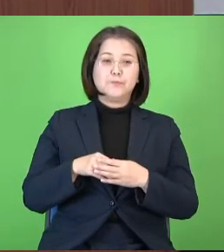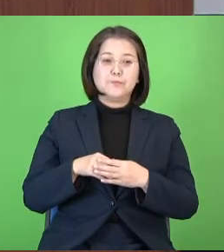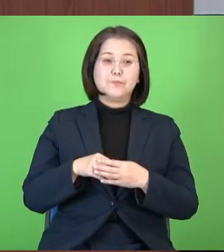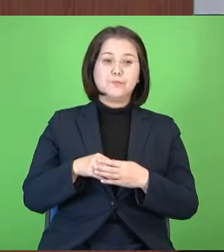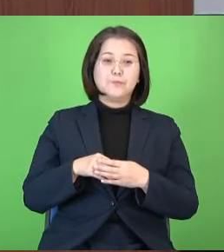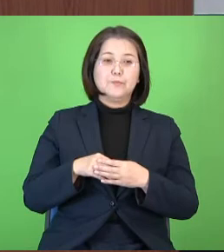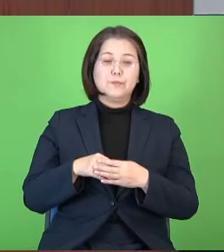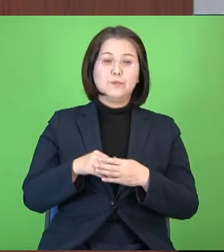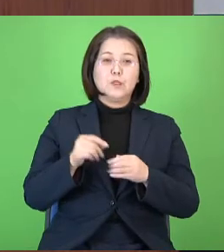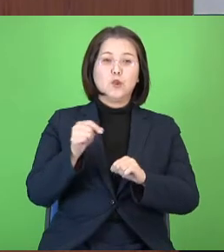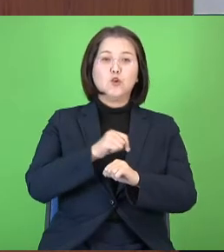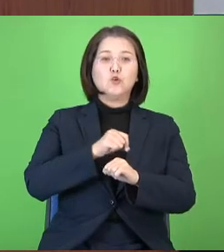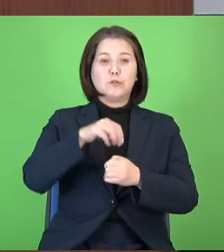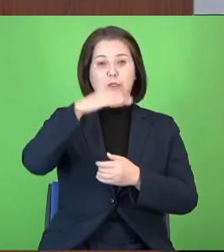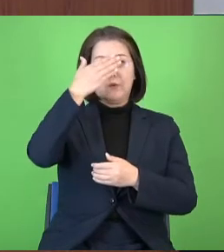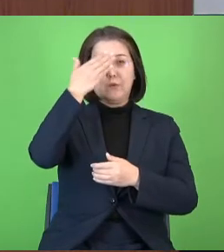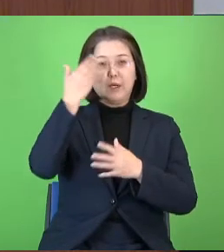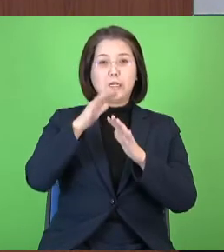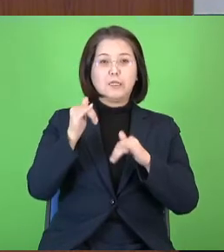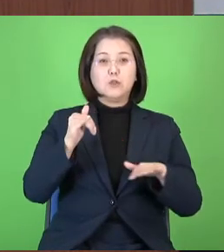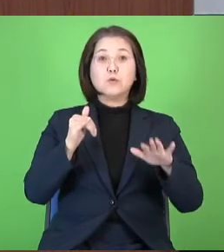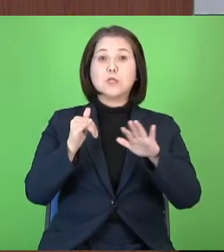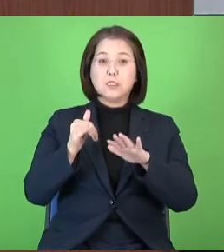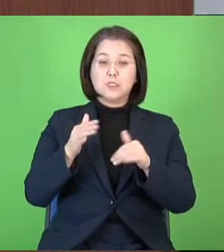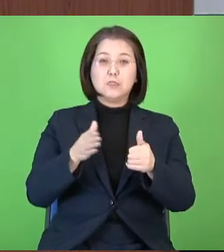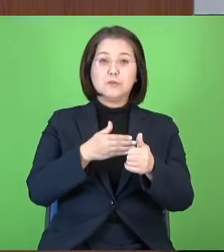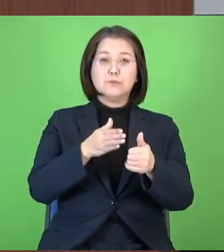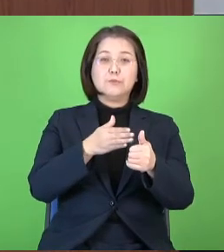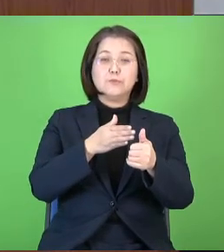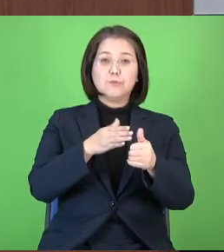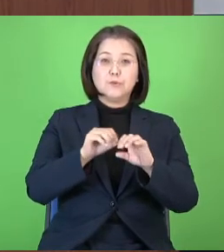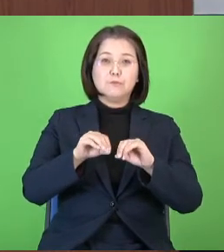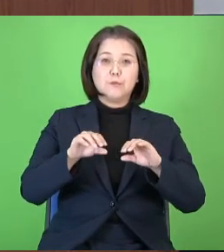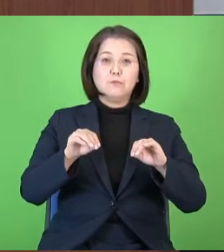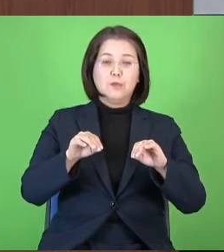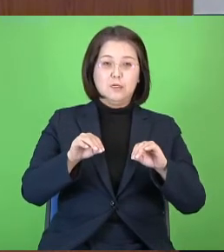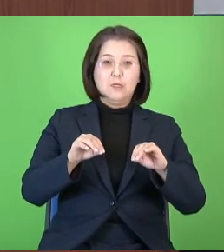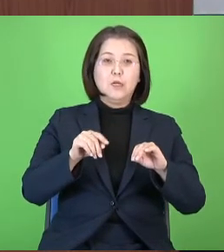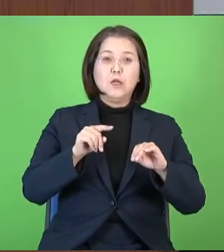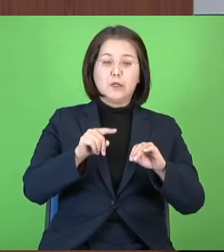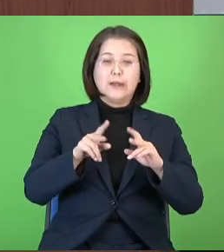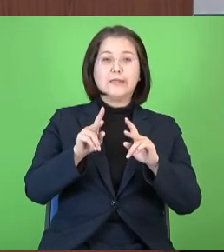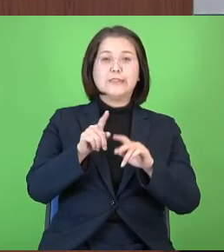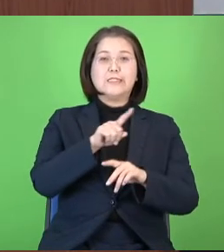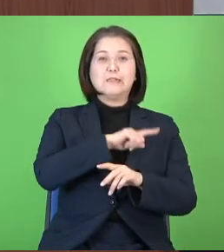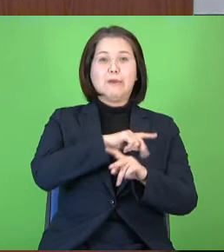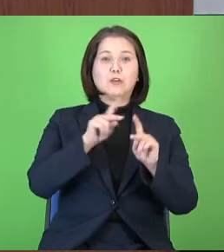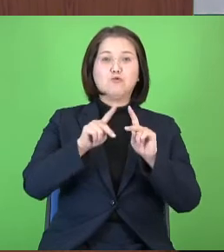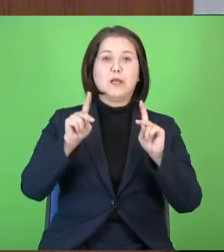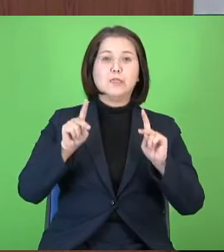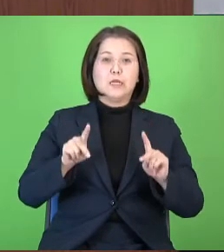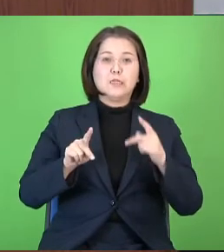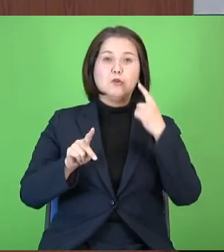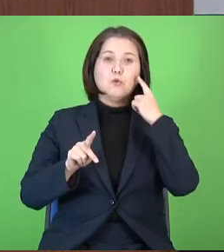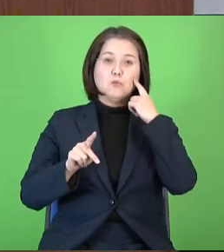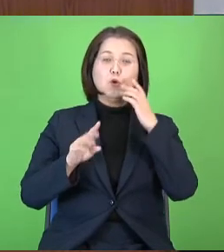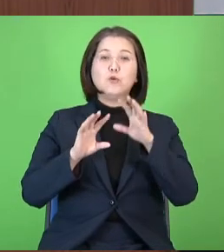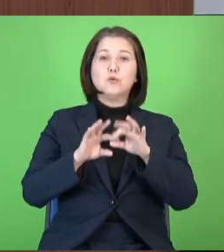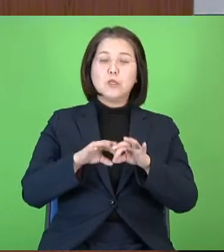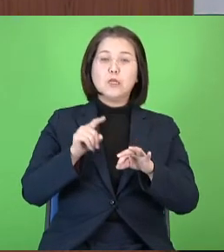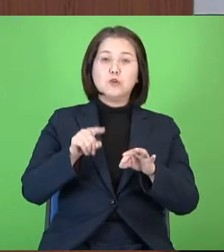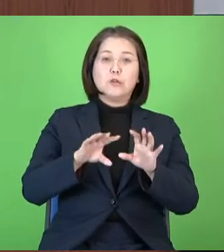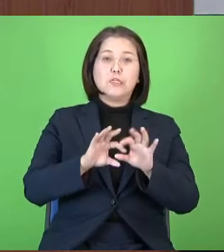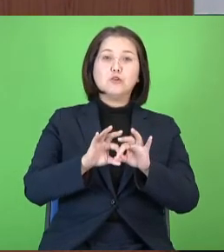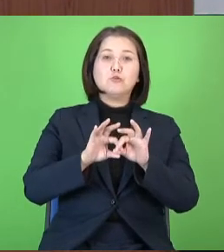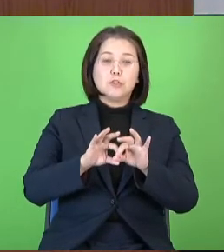というかアンバは今のところはまあないという現在の仕組みで進めていくということでそうですねあの毒に